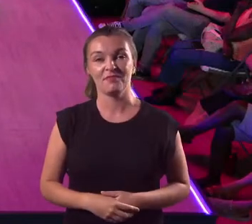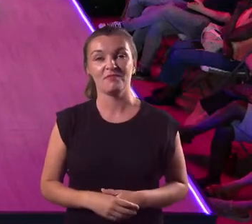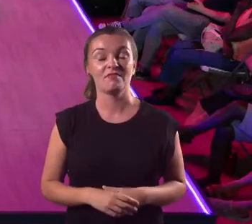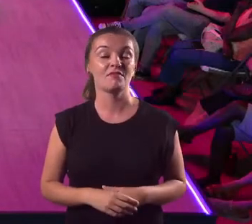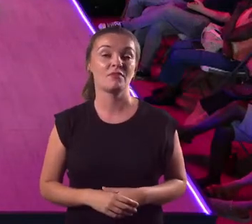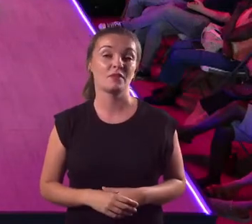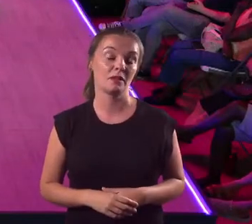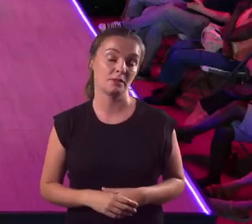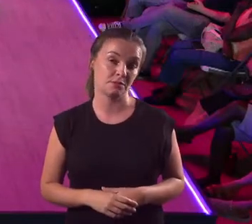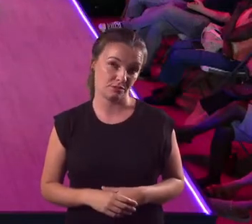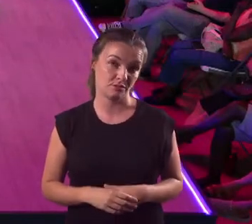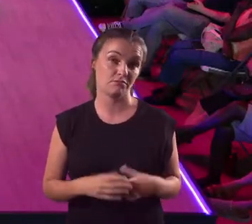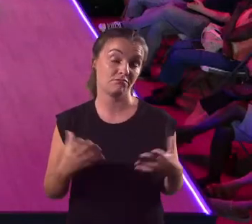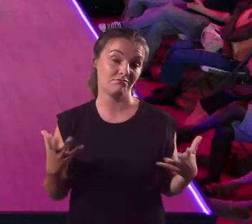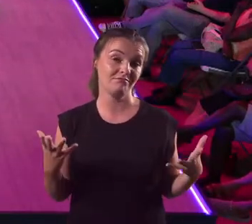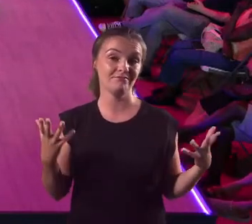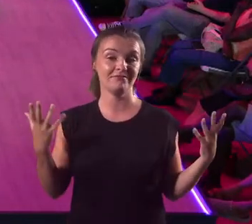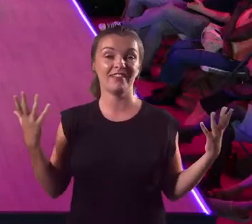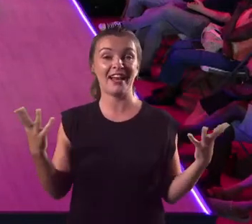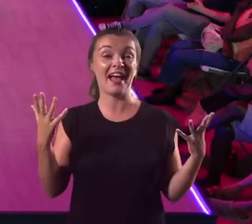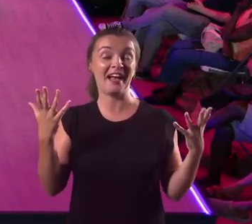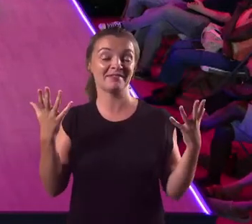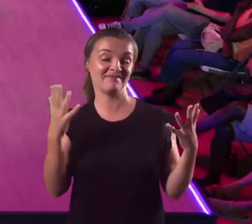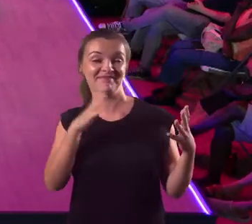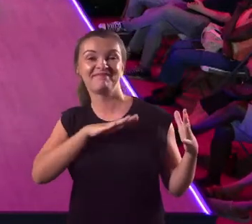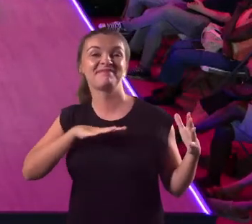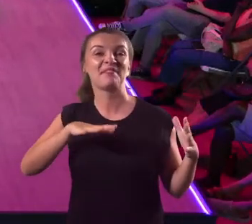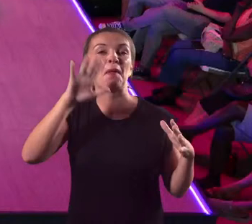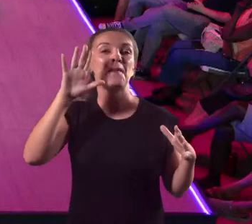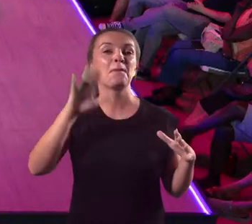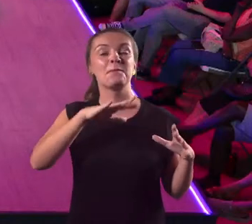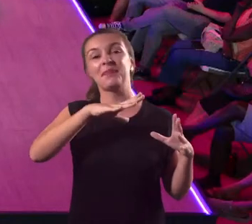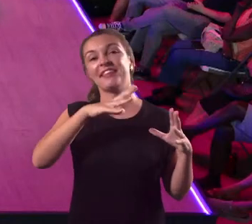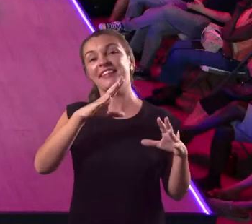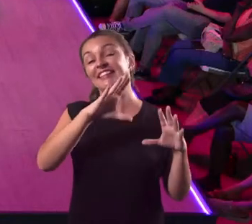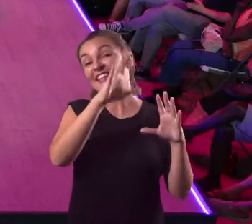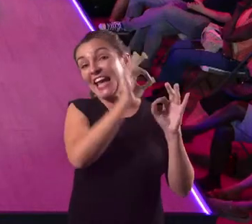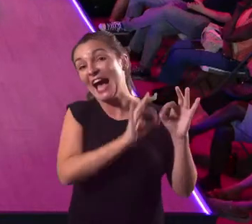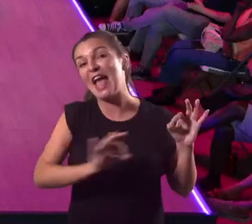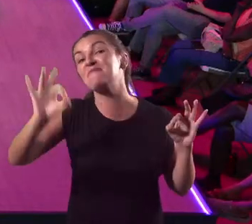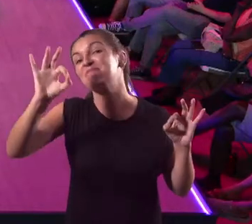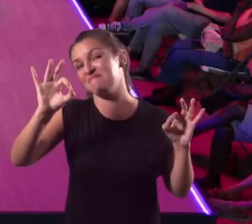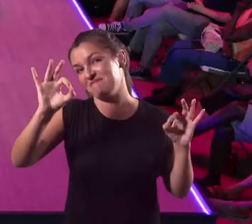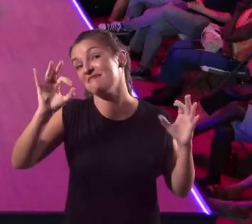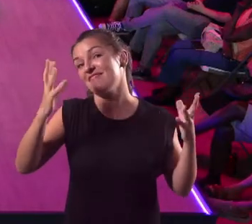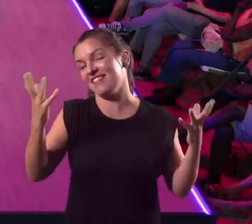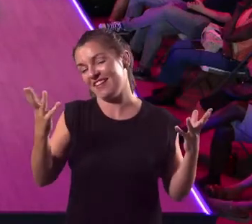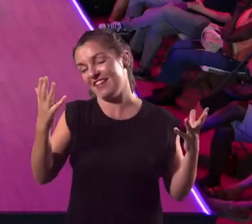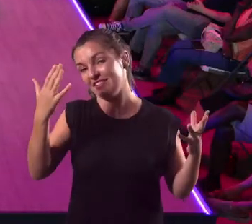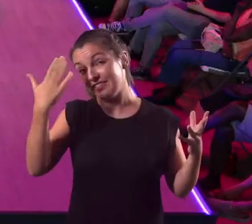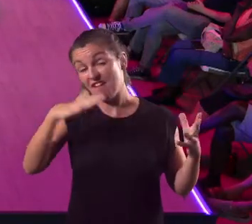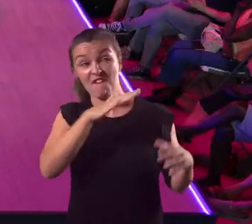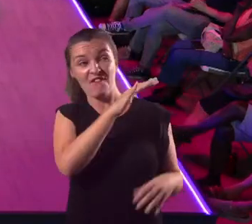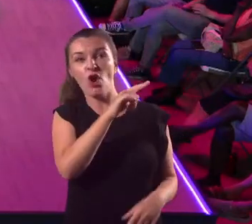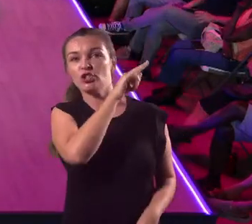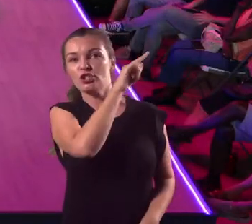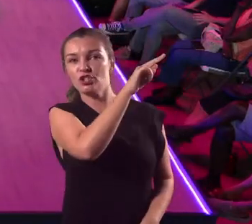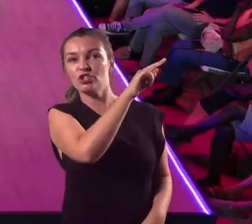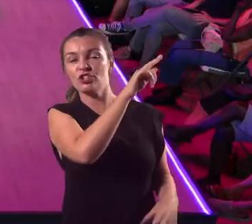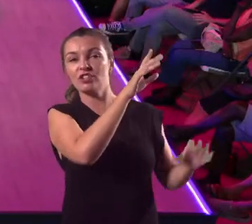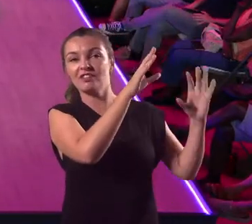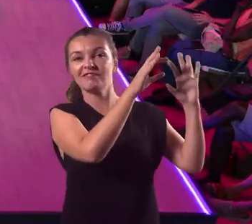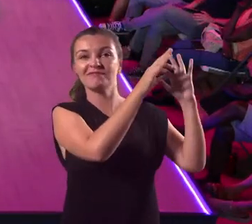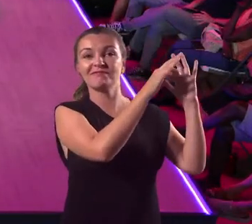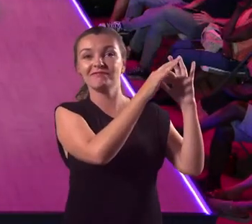De même, puisque nous sommes dans l'ère caribéenne, je veux dire à quel point nous sommes attachés au fait que la France soit une France non alignée